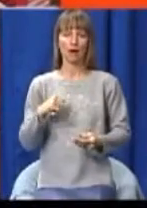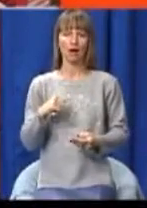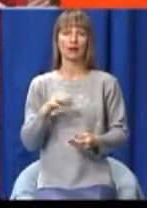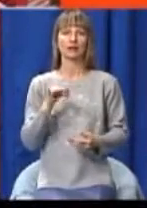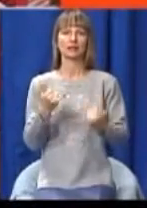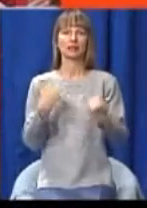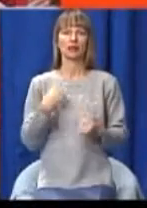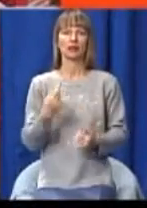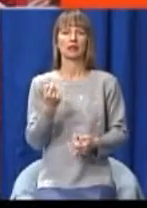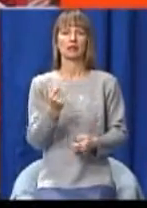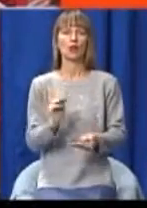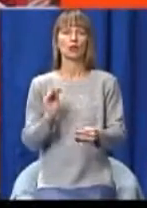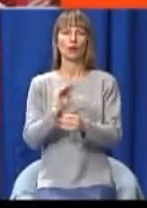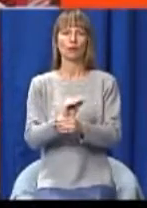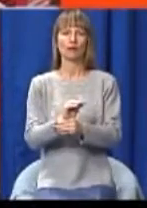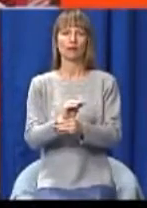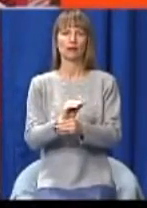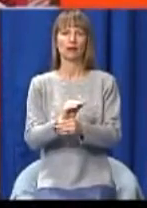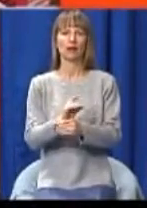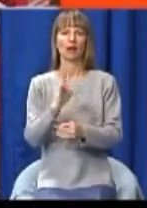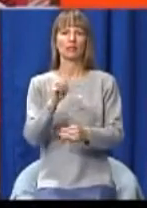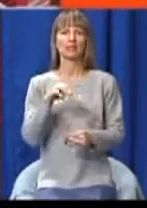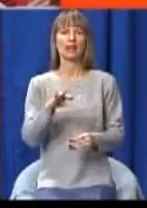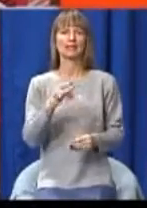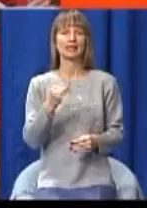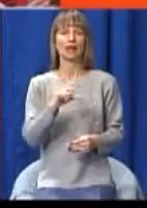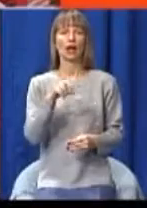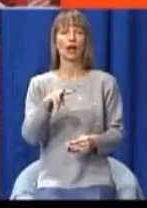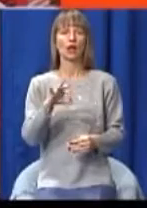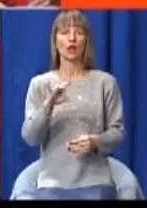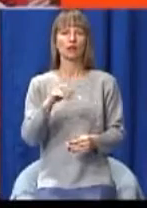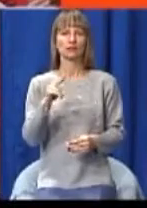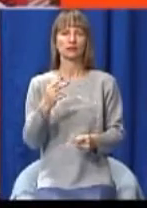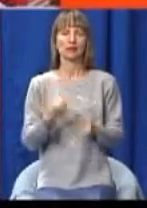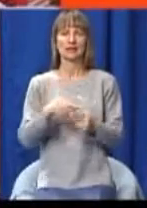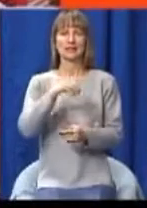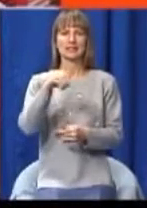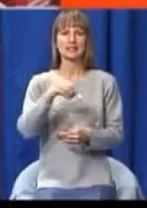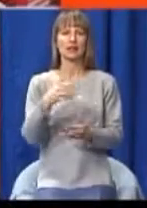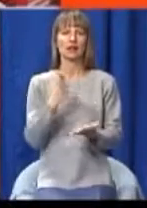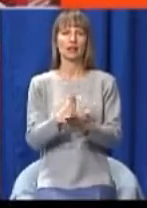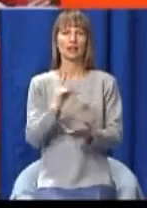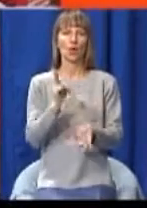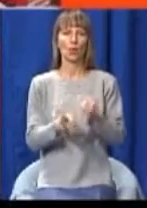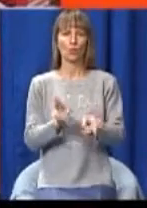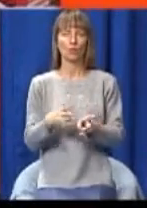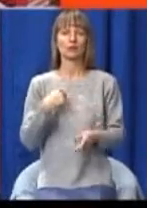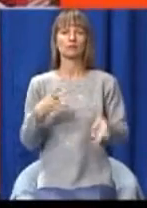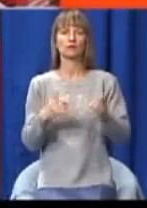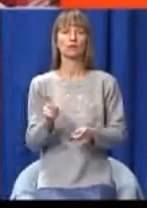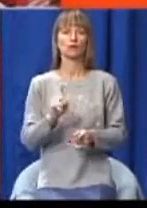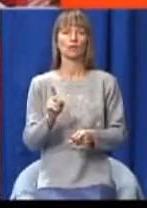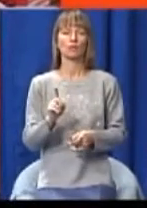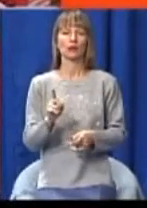Ну і тепер я трошки додам туди натрій хлорид. Це звичайна сіль, яка є у нас на кухні. Вона нам потрібна для